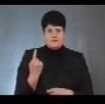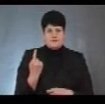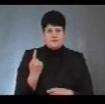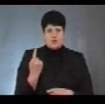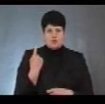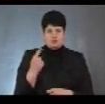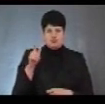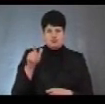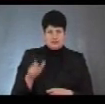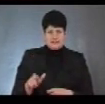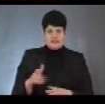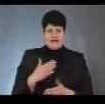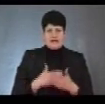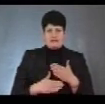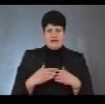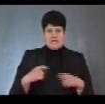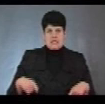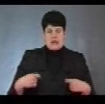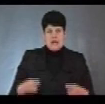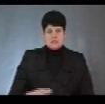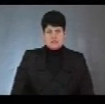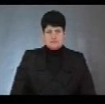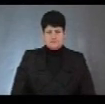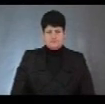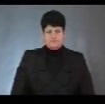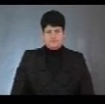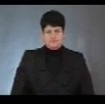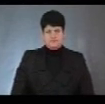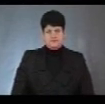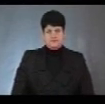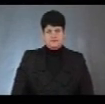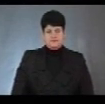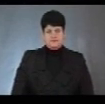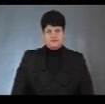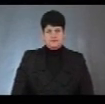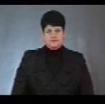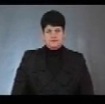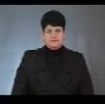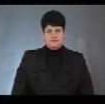одну людину на інвалідній колясці. Тарас Бурак, Юрій Багрій. Новини.